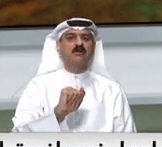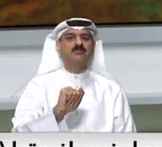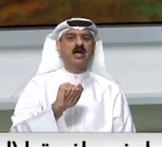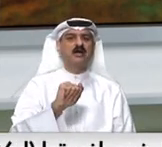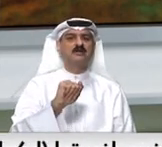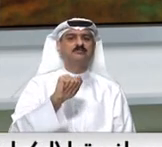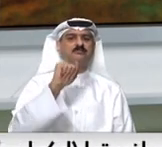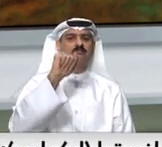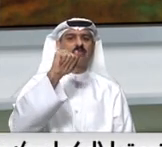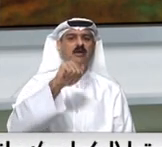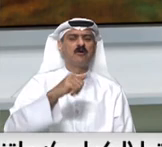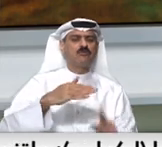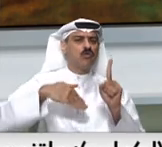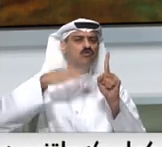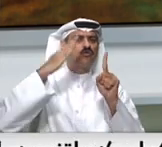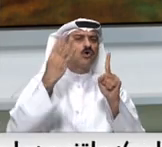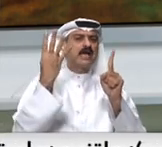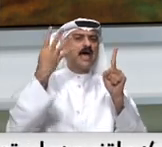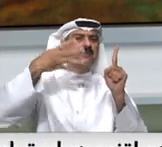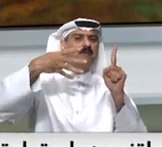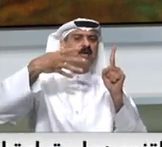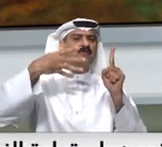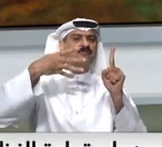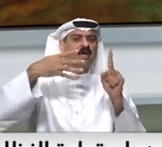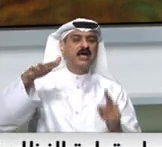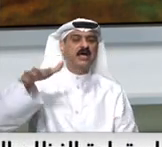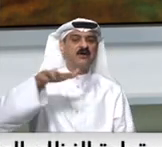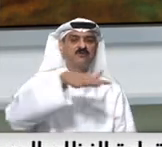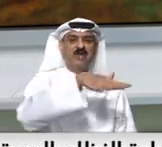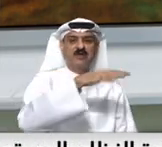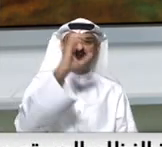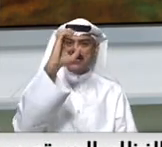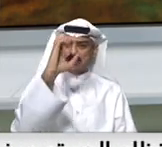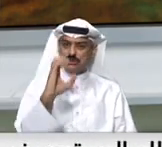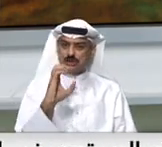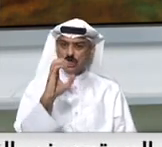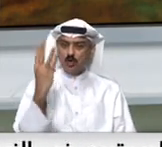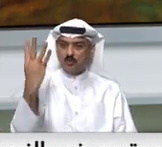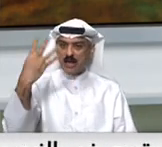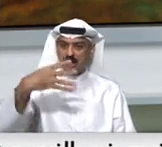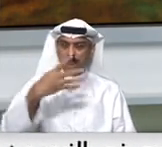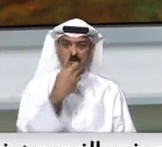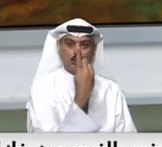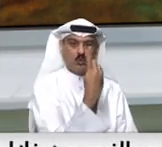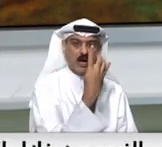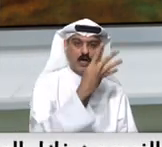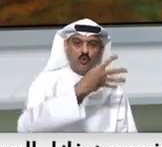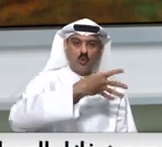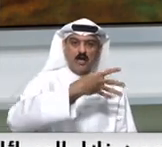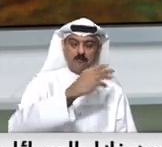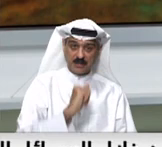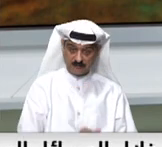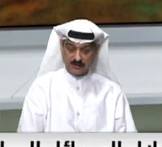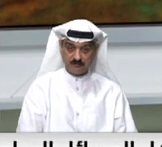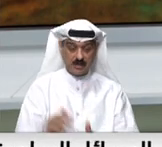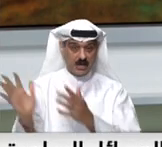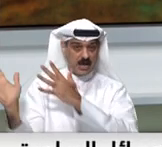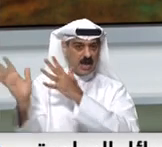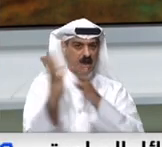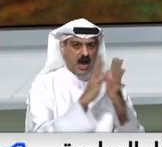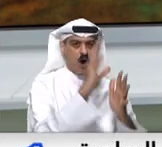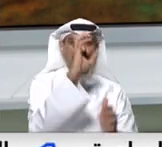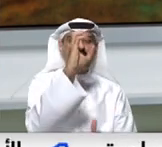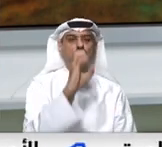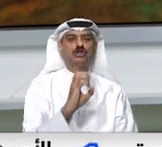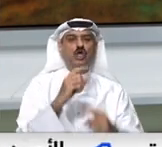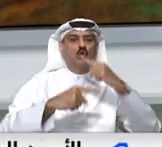تصل العظمى هناك الى الاربعين درجه مئويه سواحلنا الجنوبيه تتراوح ما بين الاربعين الى 41 درجه مئويه الهواء الكوس راح يستمر